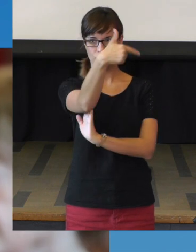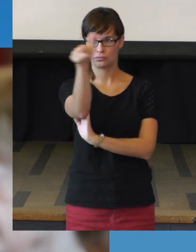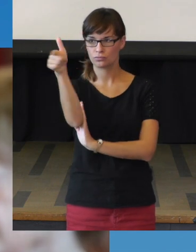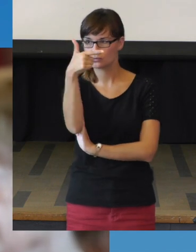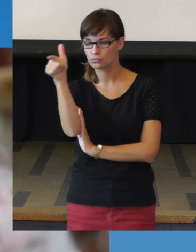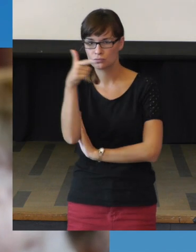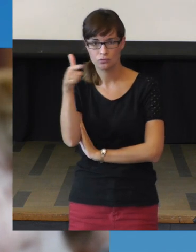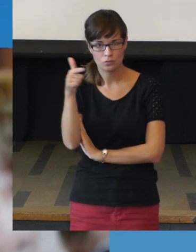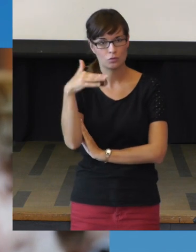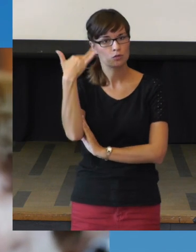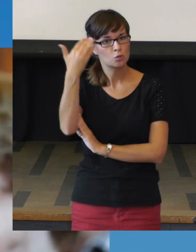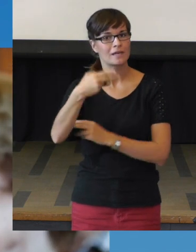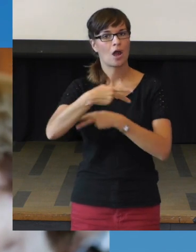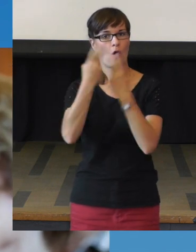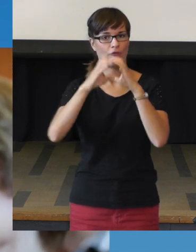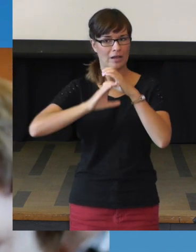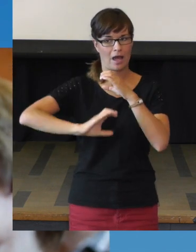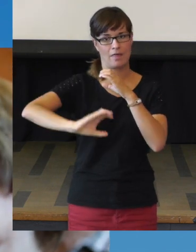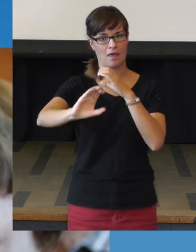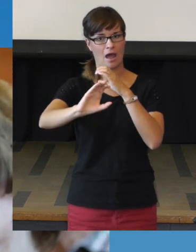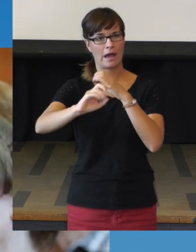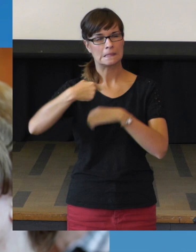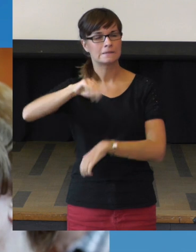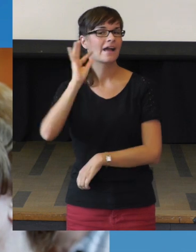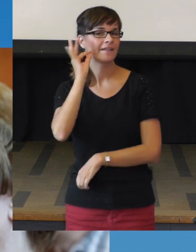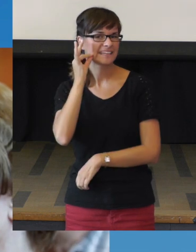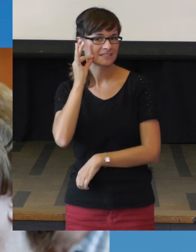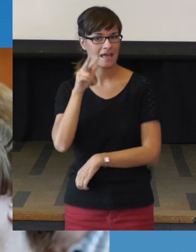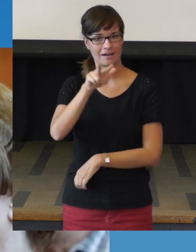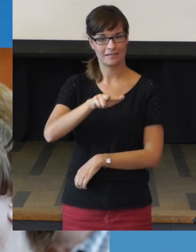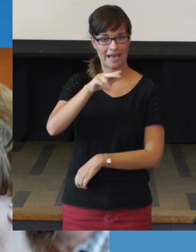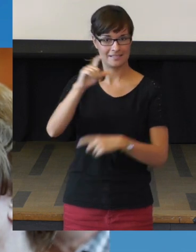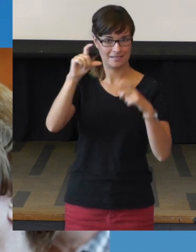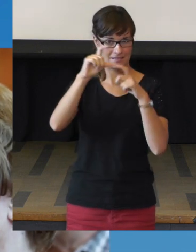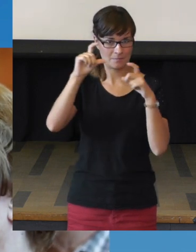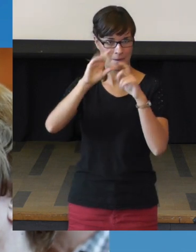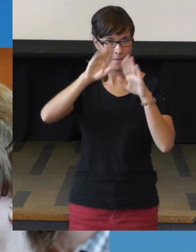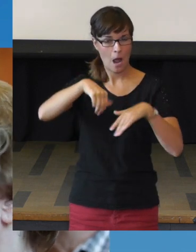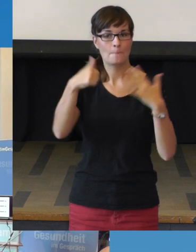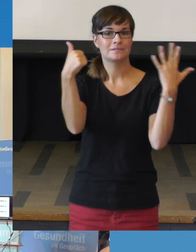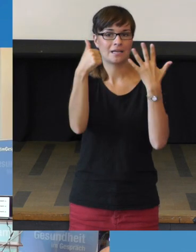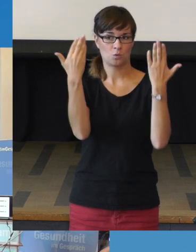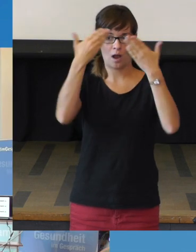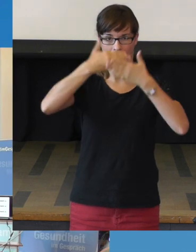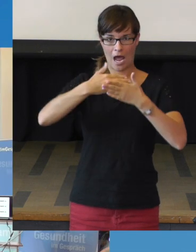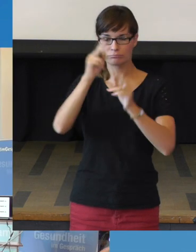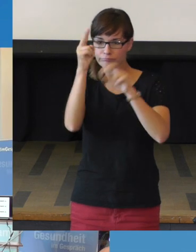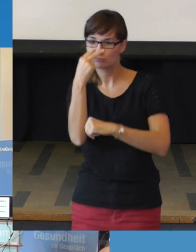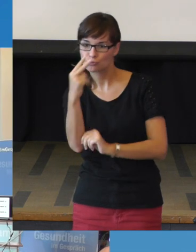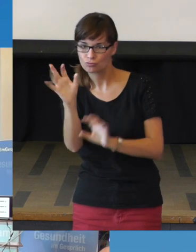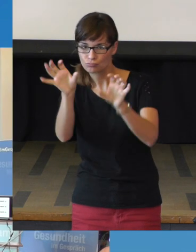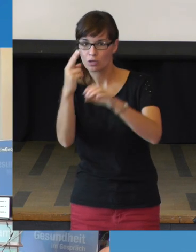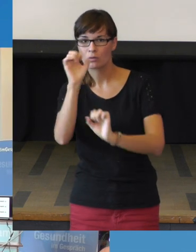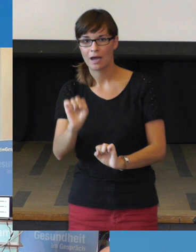aufzeichnet, sodass Sie sie im offenen Kanal am Dienstag, den 13.09. um 18 Uhr sehen können oder am Wochenende schon